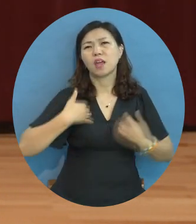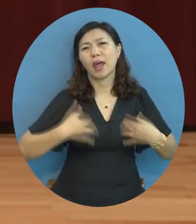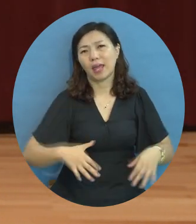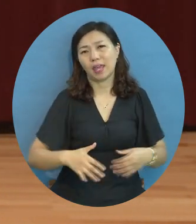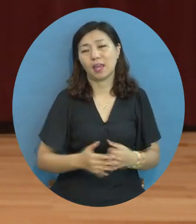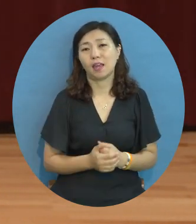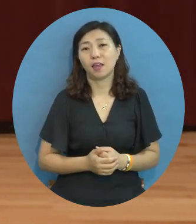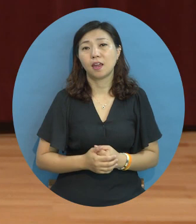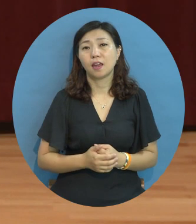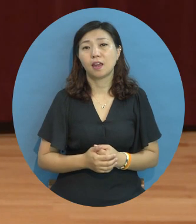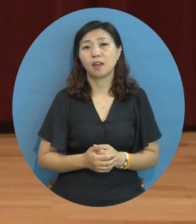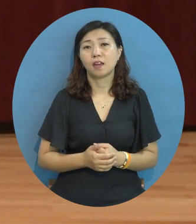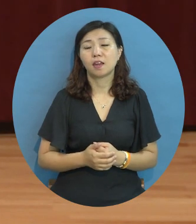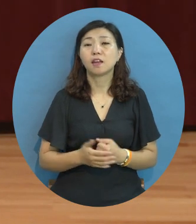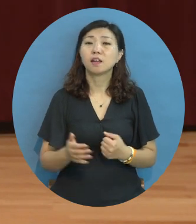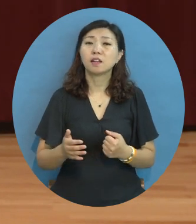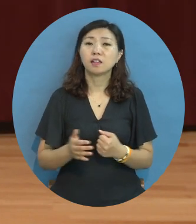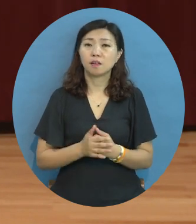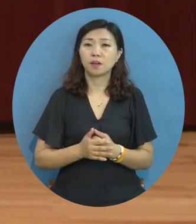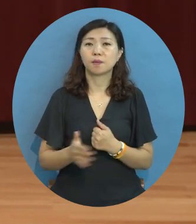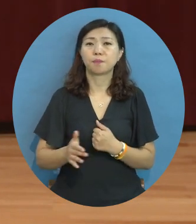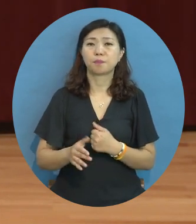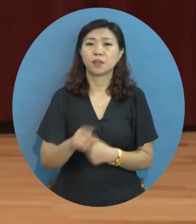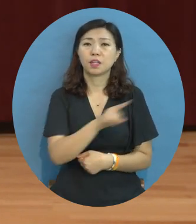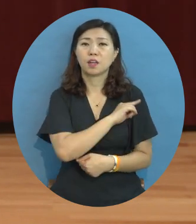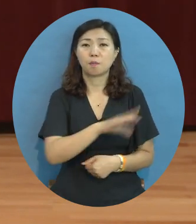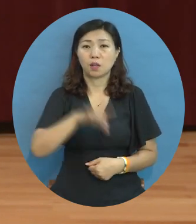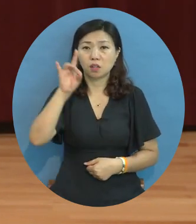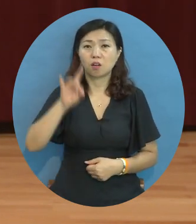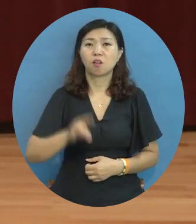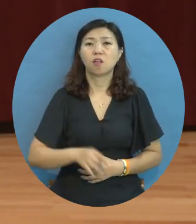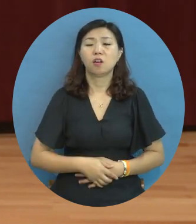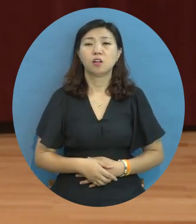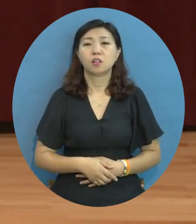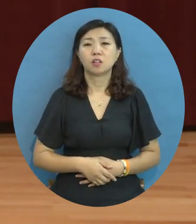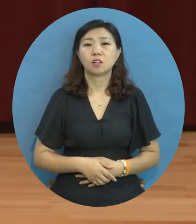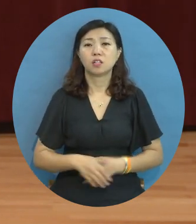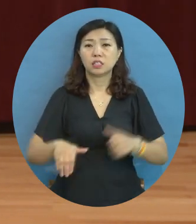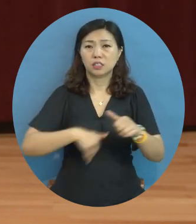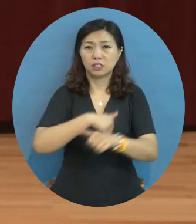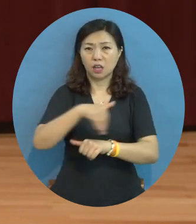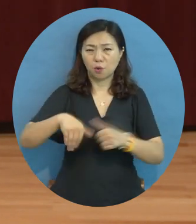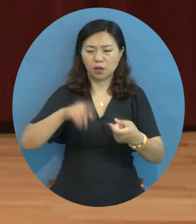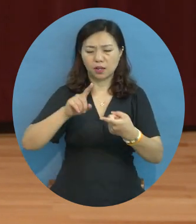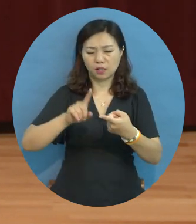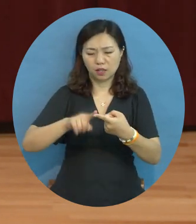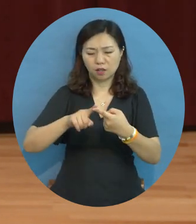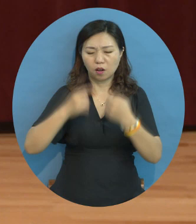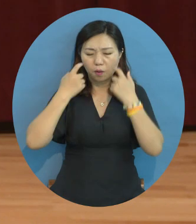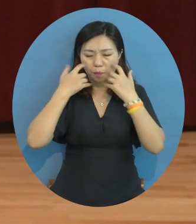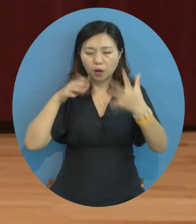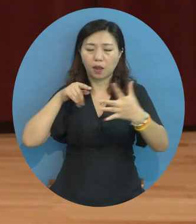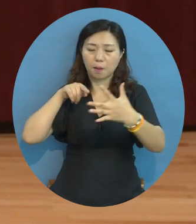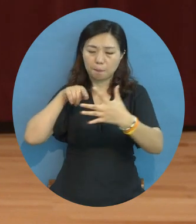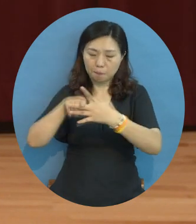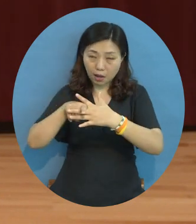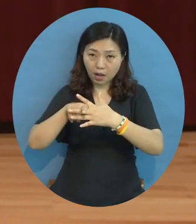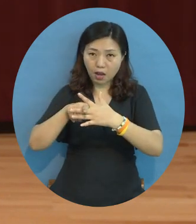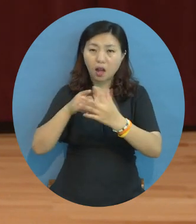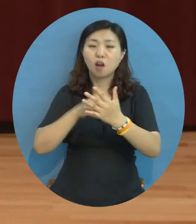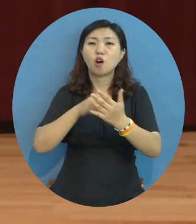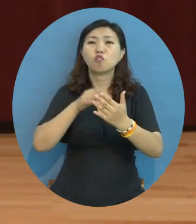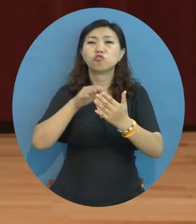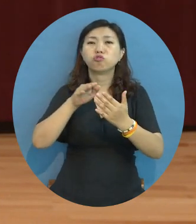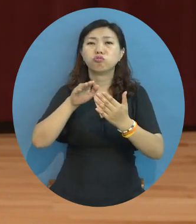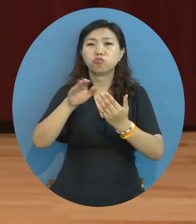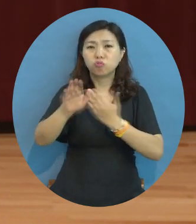개인처럼. 그래서 먼저 좀 현실을 잘 진단하면